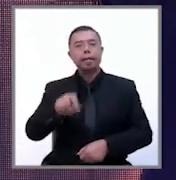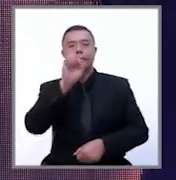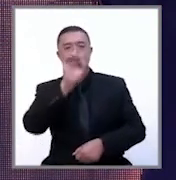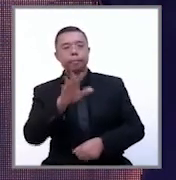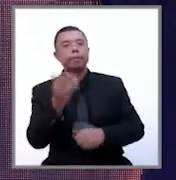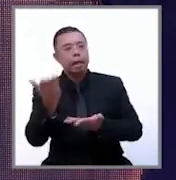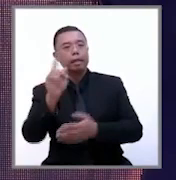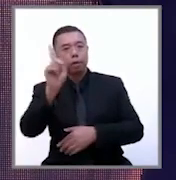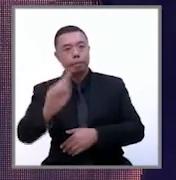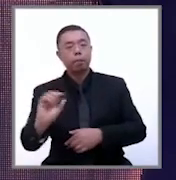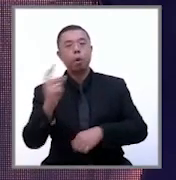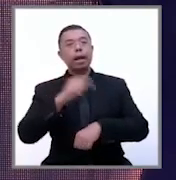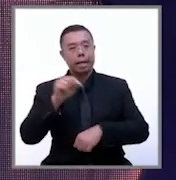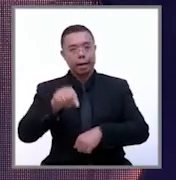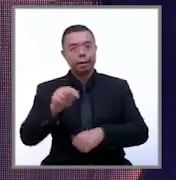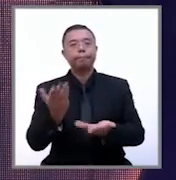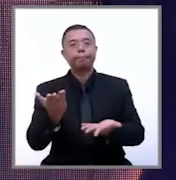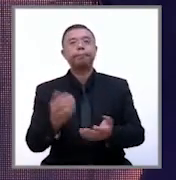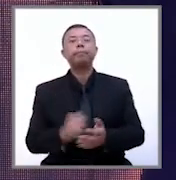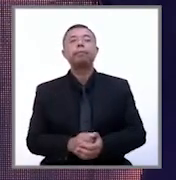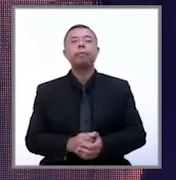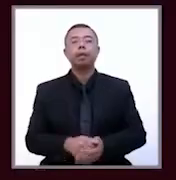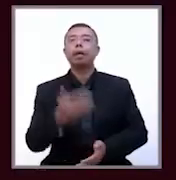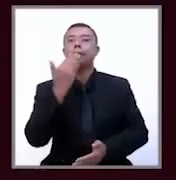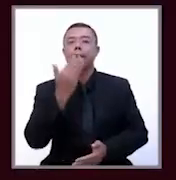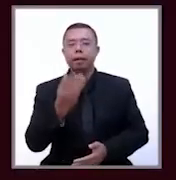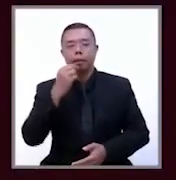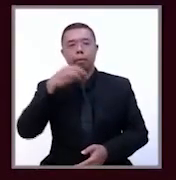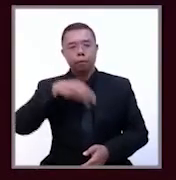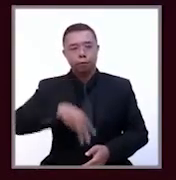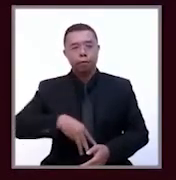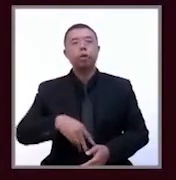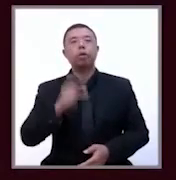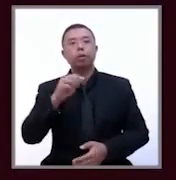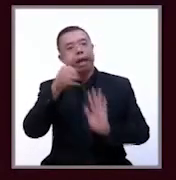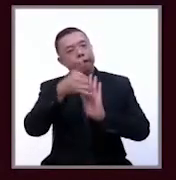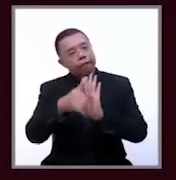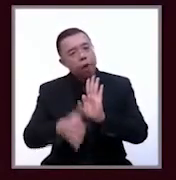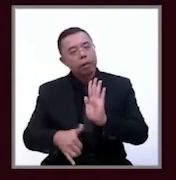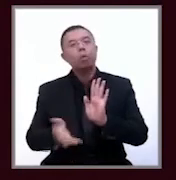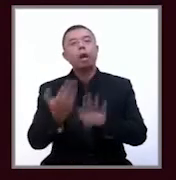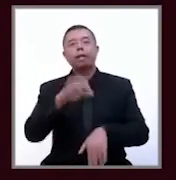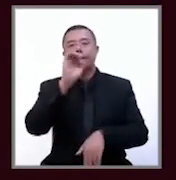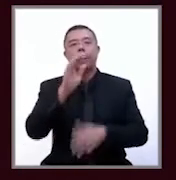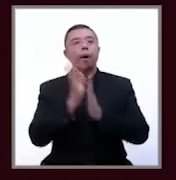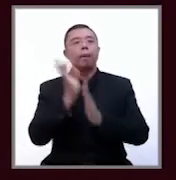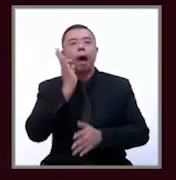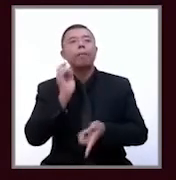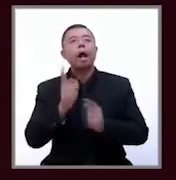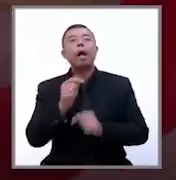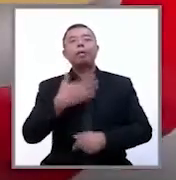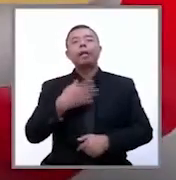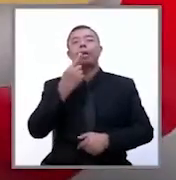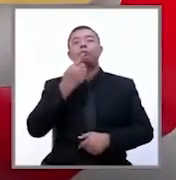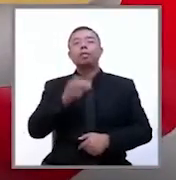merespon dimulai dari saat Bapak berbicara silakan Terima kasih Prof Mahfud Untuk evaluasinya Sekali lagi saya mohon maaf jika ada kata-kata